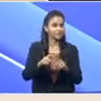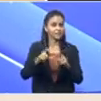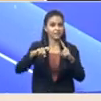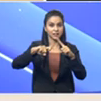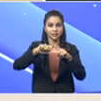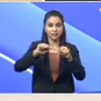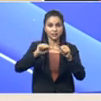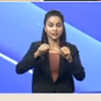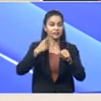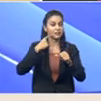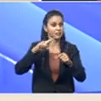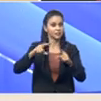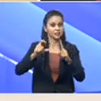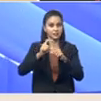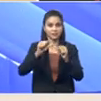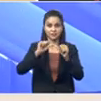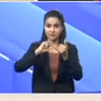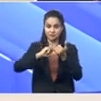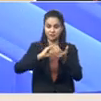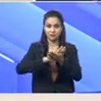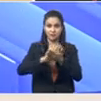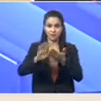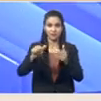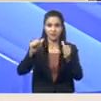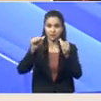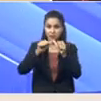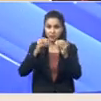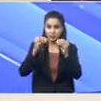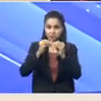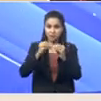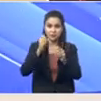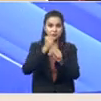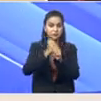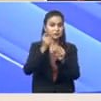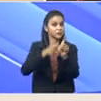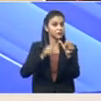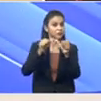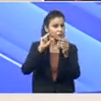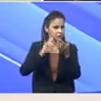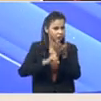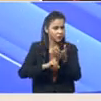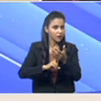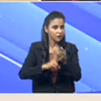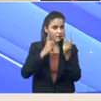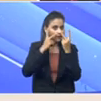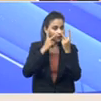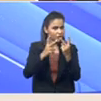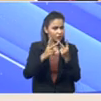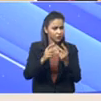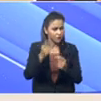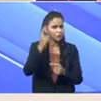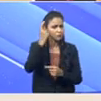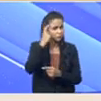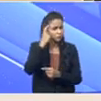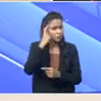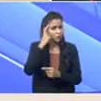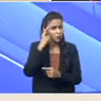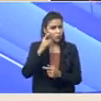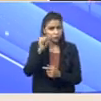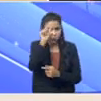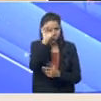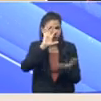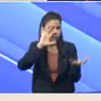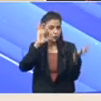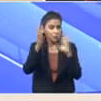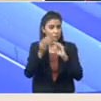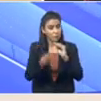की अभिज्ञान शाकुंतलम। क्या आप सोच सकते हैं, दुनिया के सबसे ठंडे